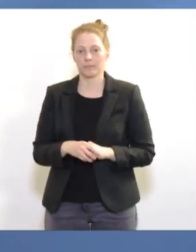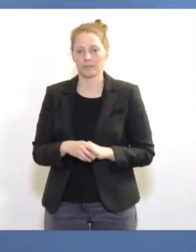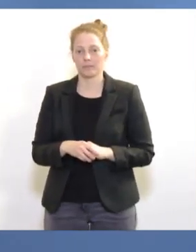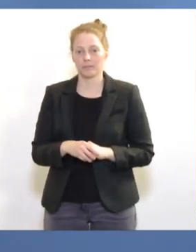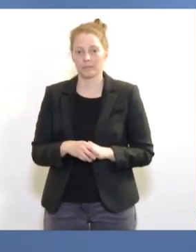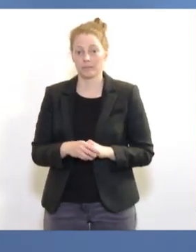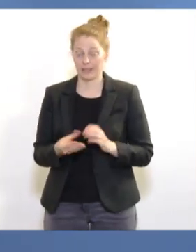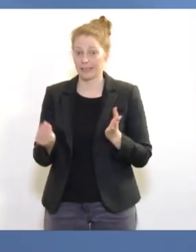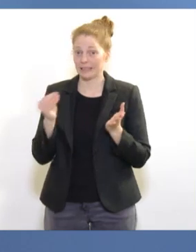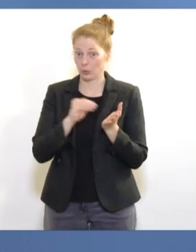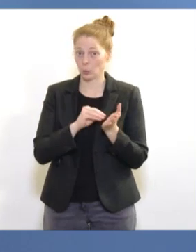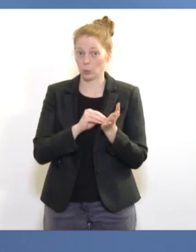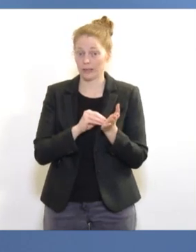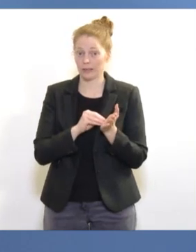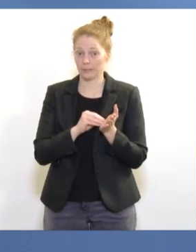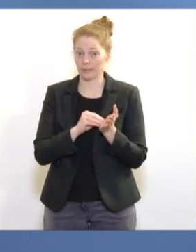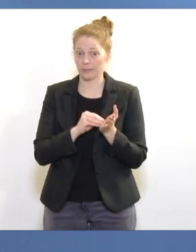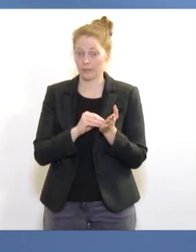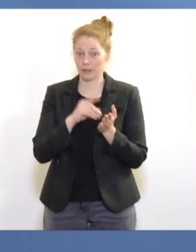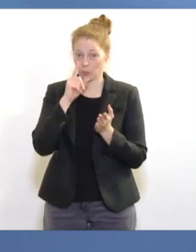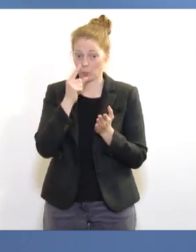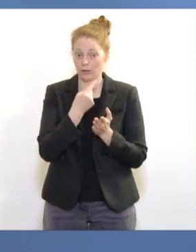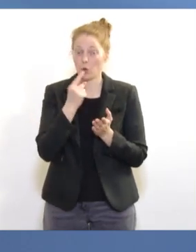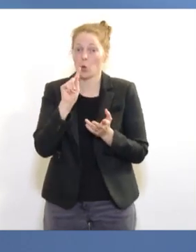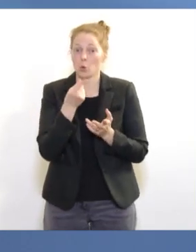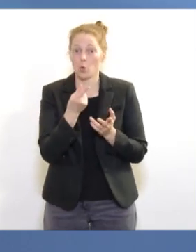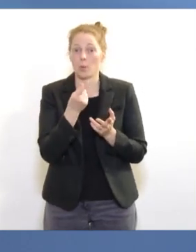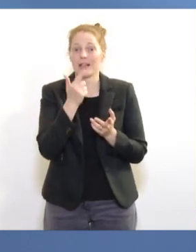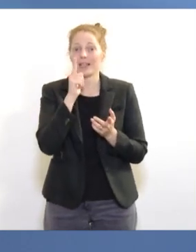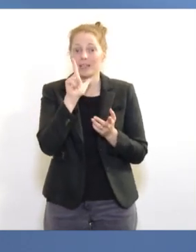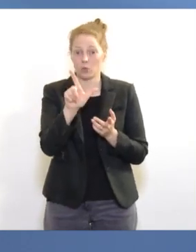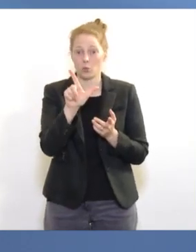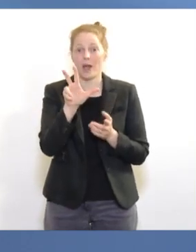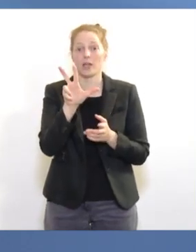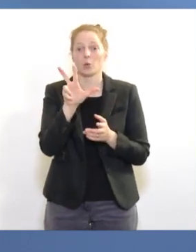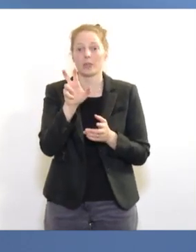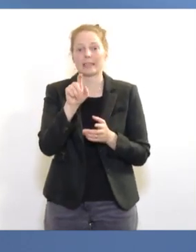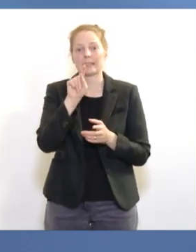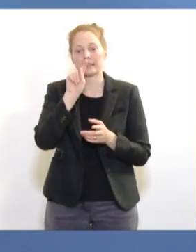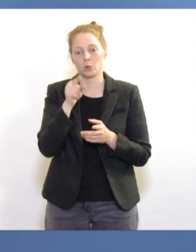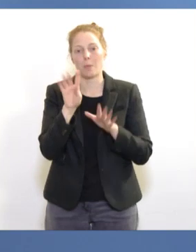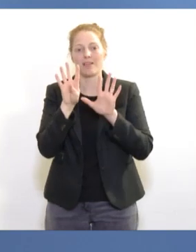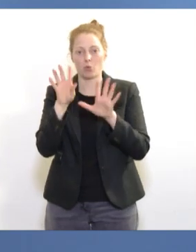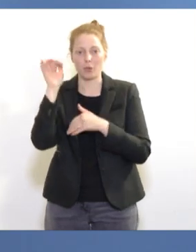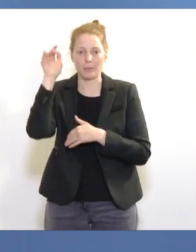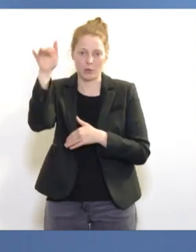Zusätzlich gibt also eine weitere Ausgabe dabei kommen von 32,9 Millionen, wenn